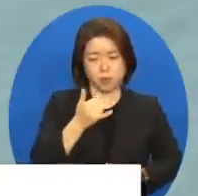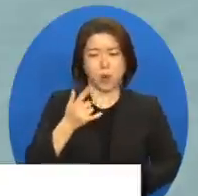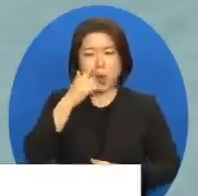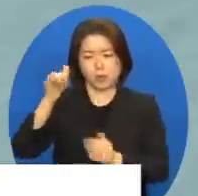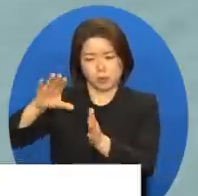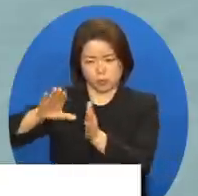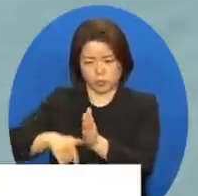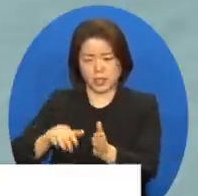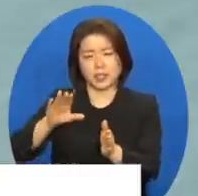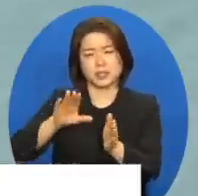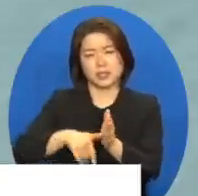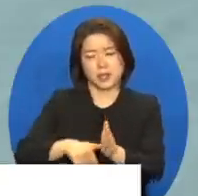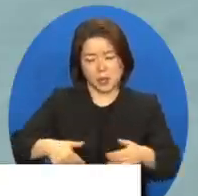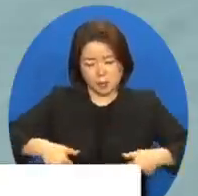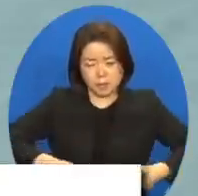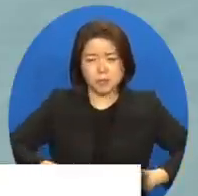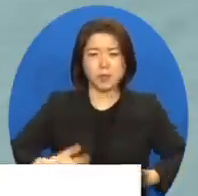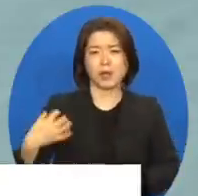될 사명입니다.